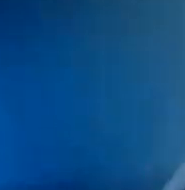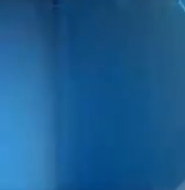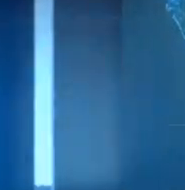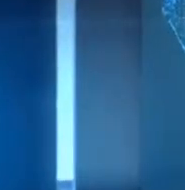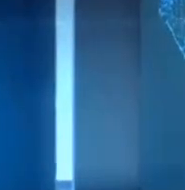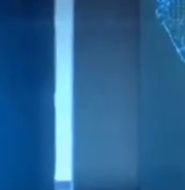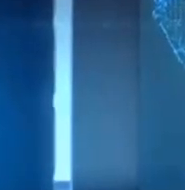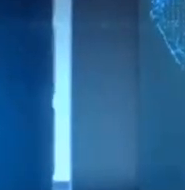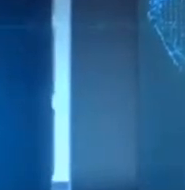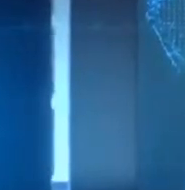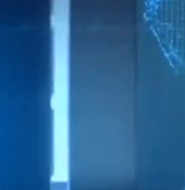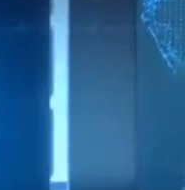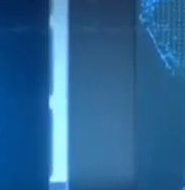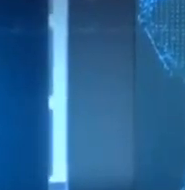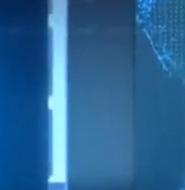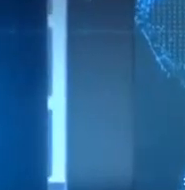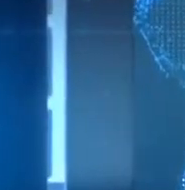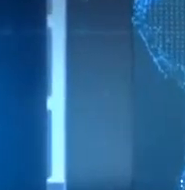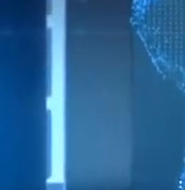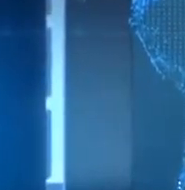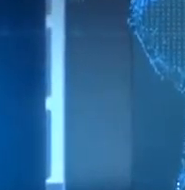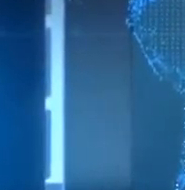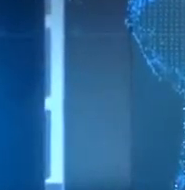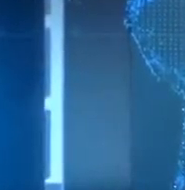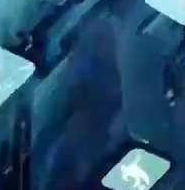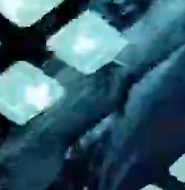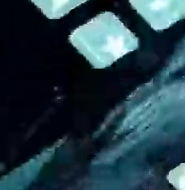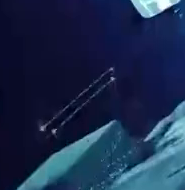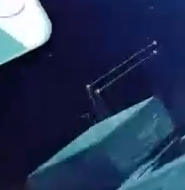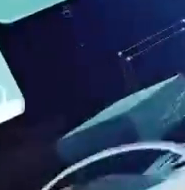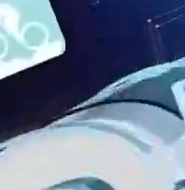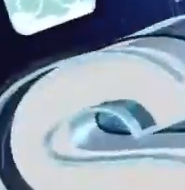Мадина Берікқызы, Степан Мережко, Жетісу телеарнасы, Қапшағайдан.